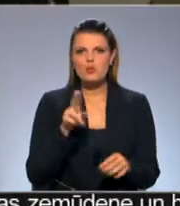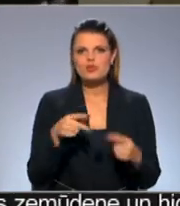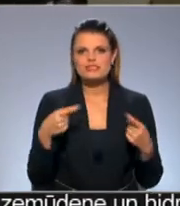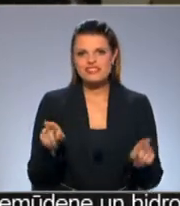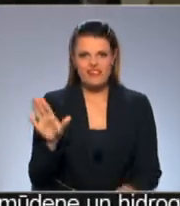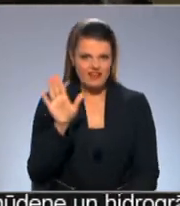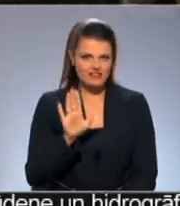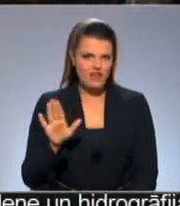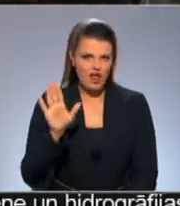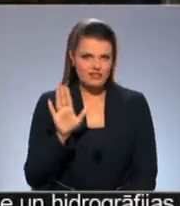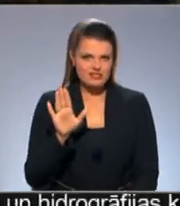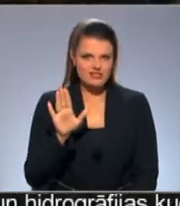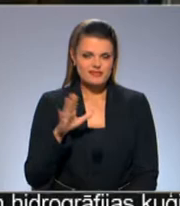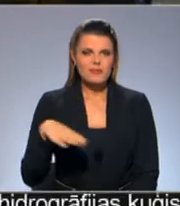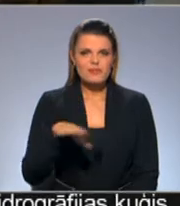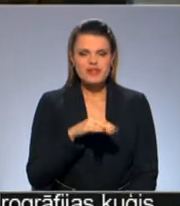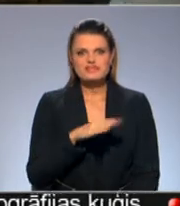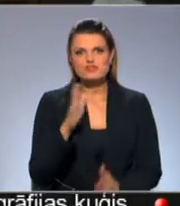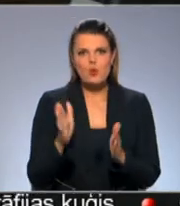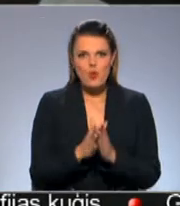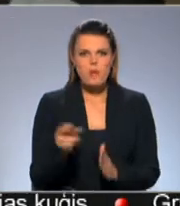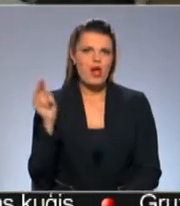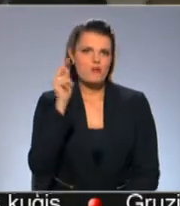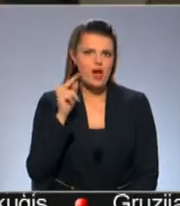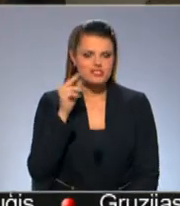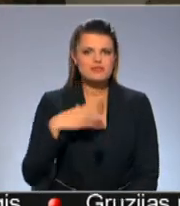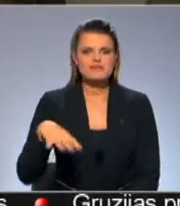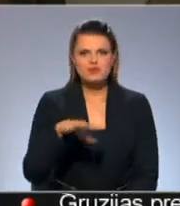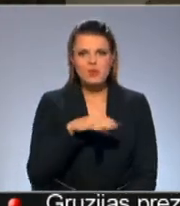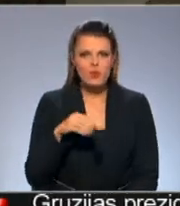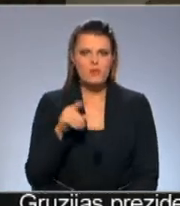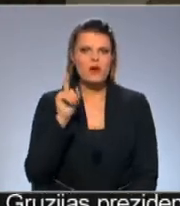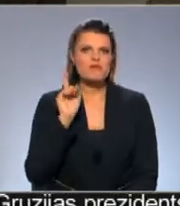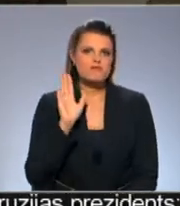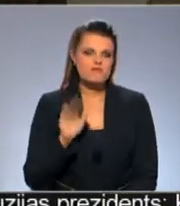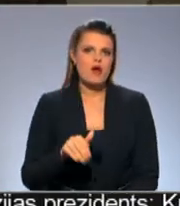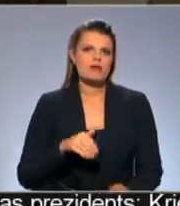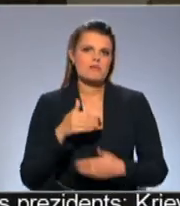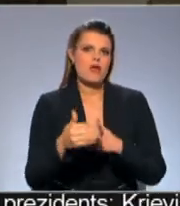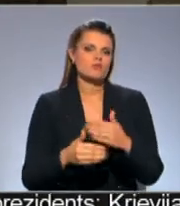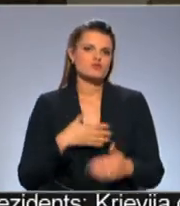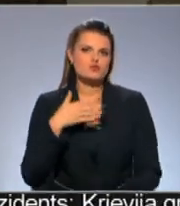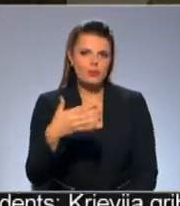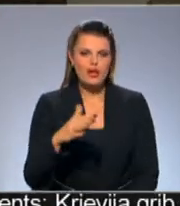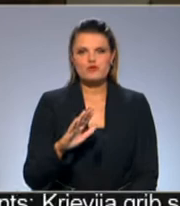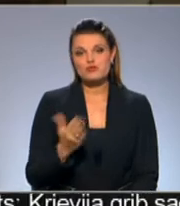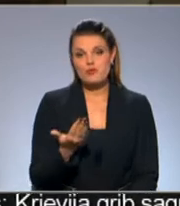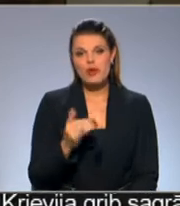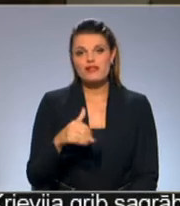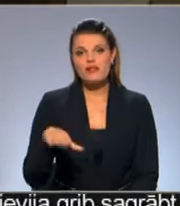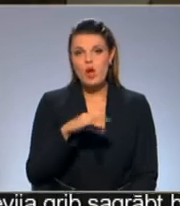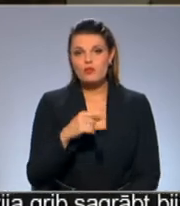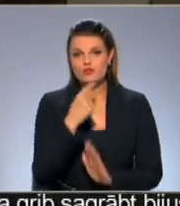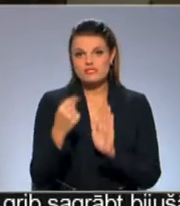valstīs. Mēs visi kopā mācamies, mēs visi kopā tikai varam iet uz priekšu. Bet, ja mums